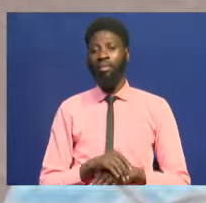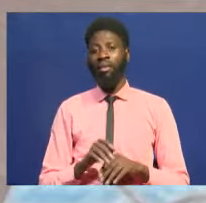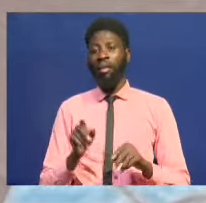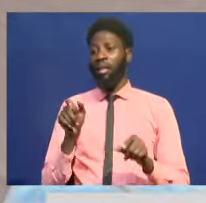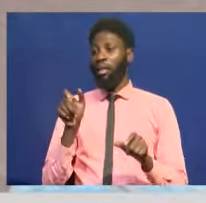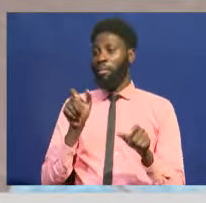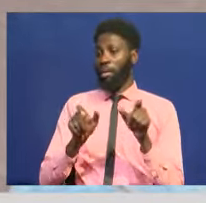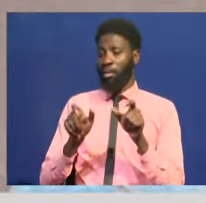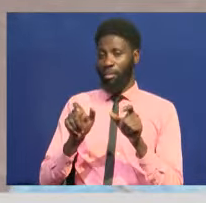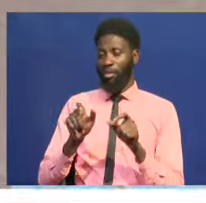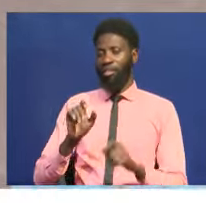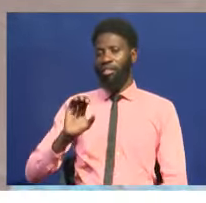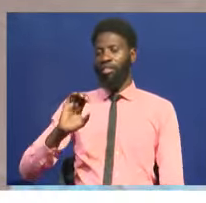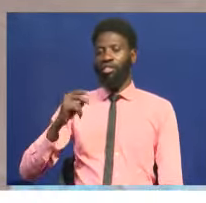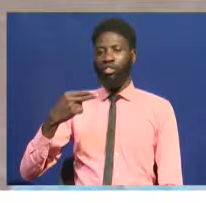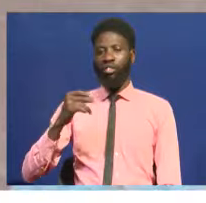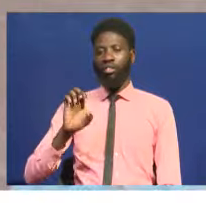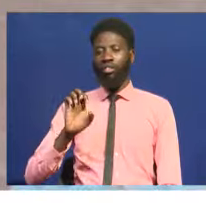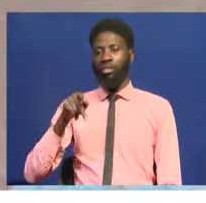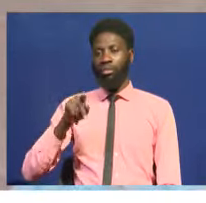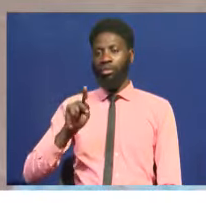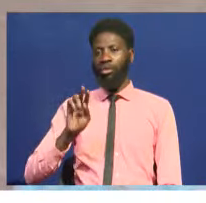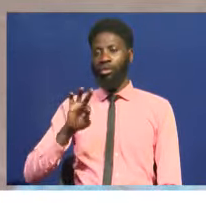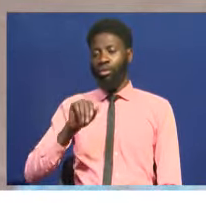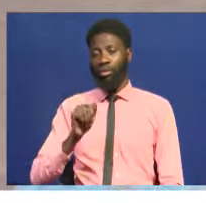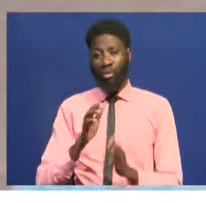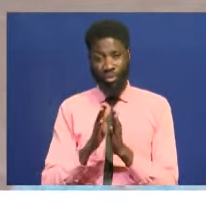Elgeyo Marakwet County,